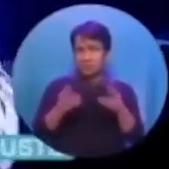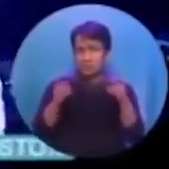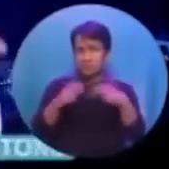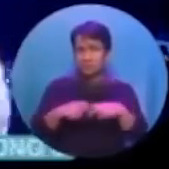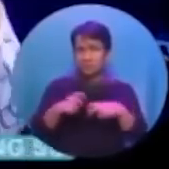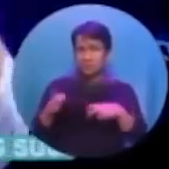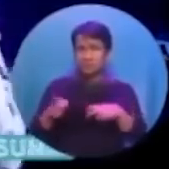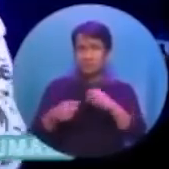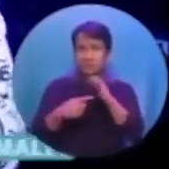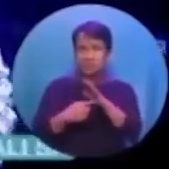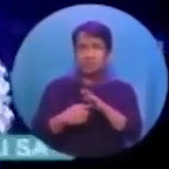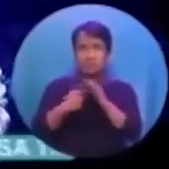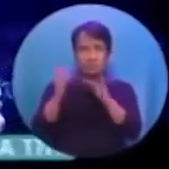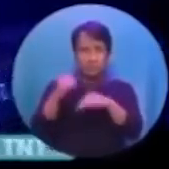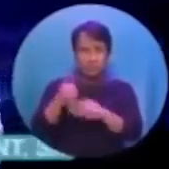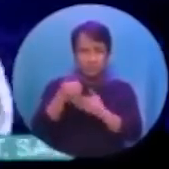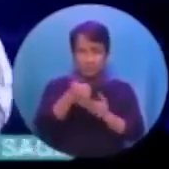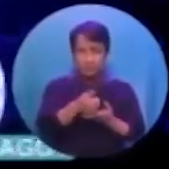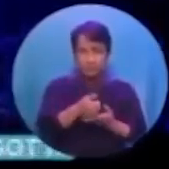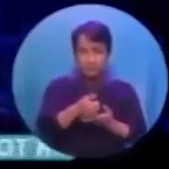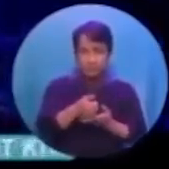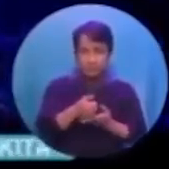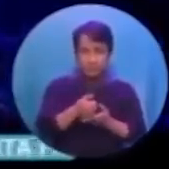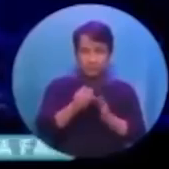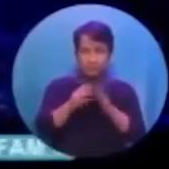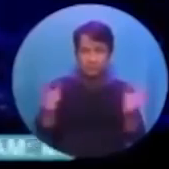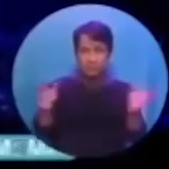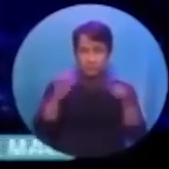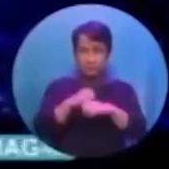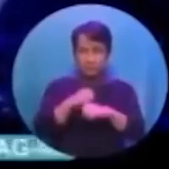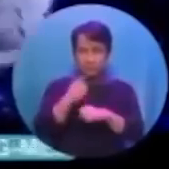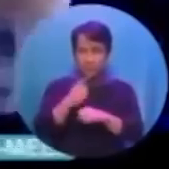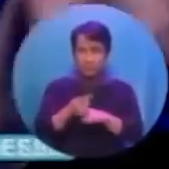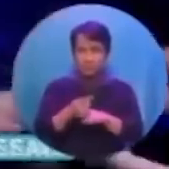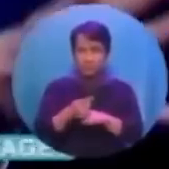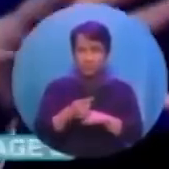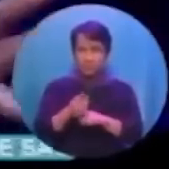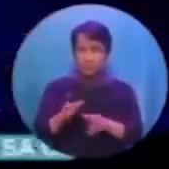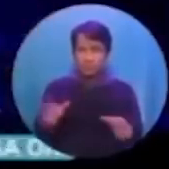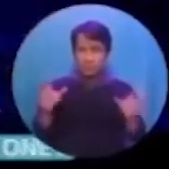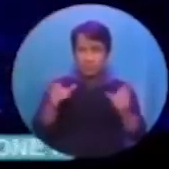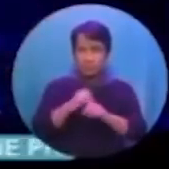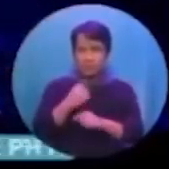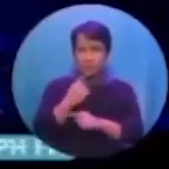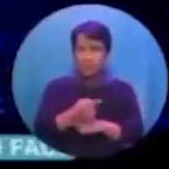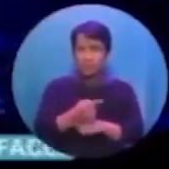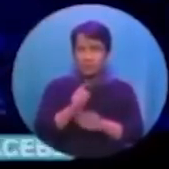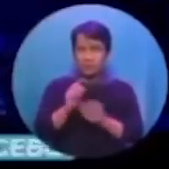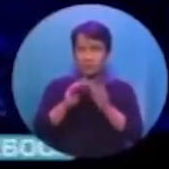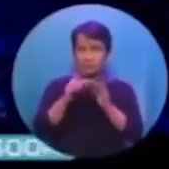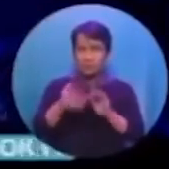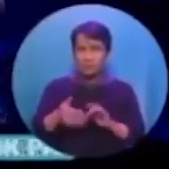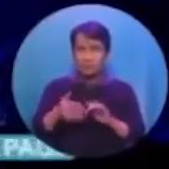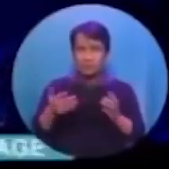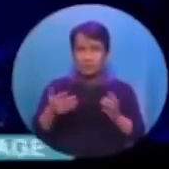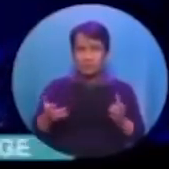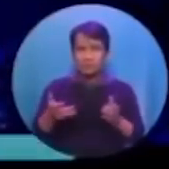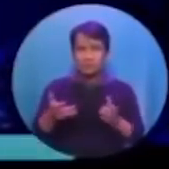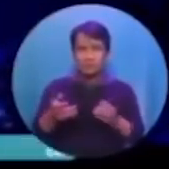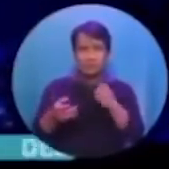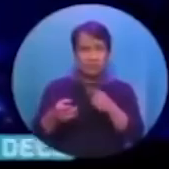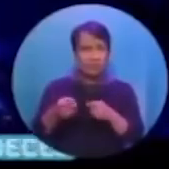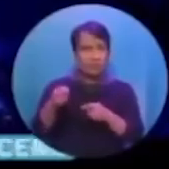kaso nila. Idol, sana matulungan daw sila. But to top it all off, idol, and to round this up, sinasabi ng mga netizen, kahit daw